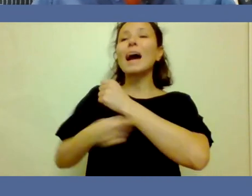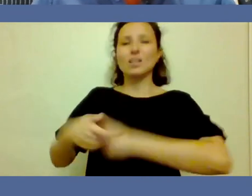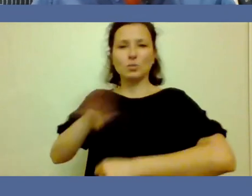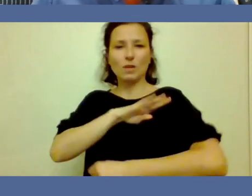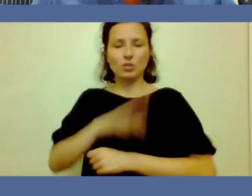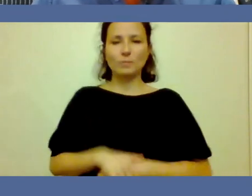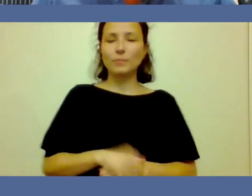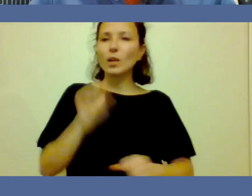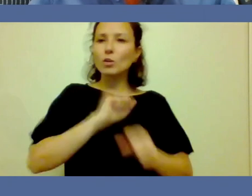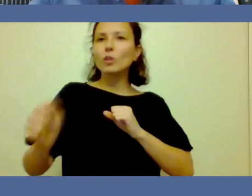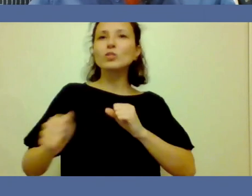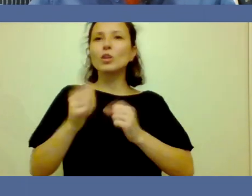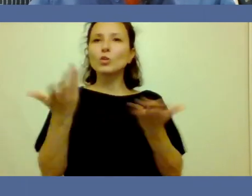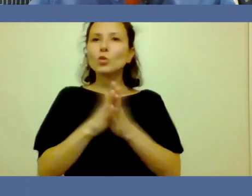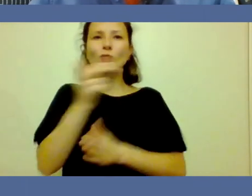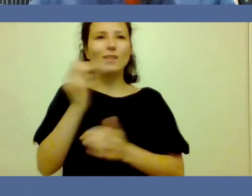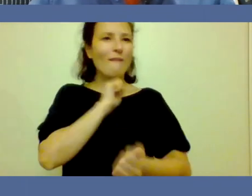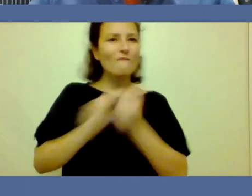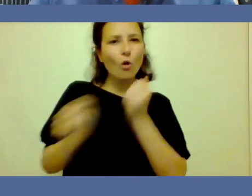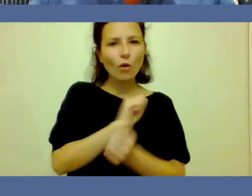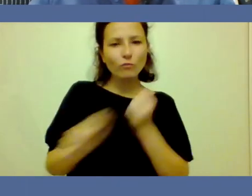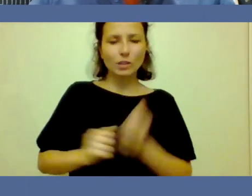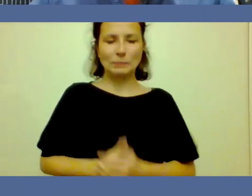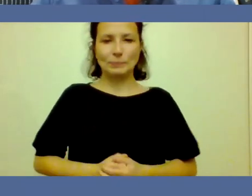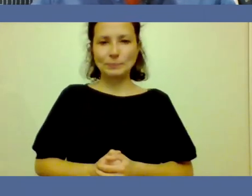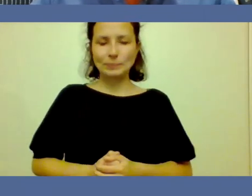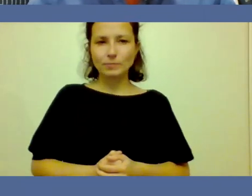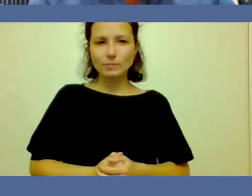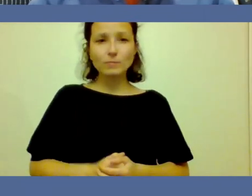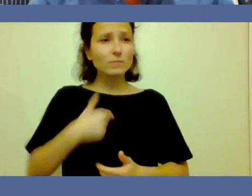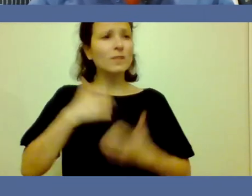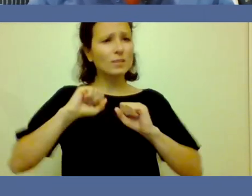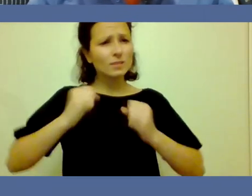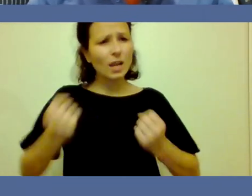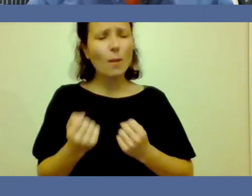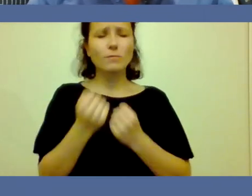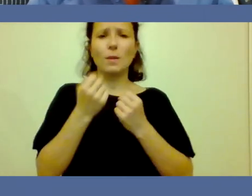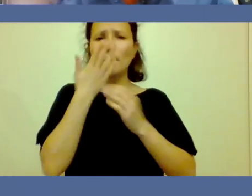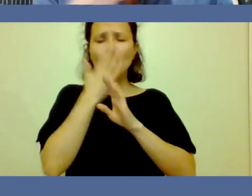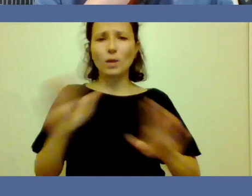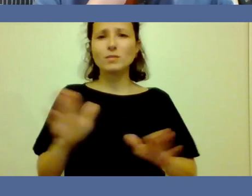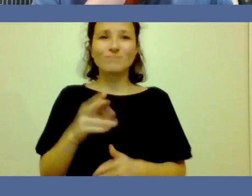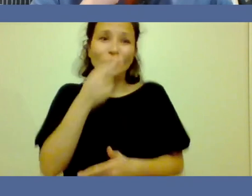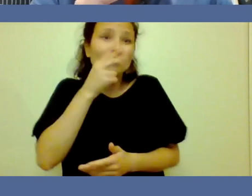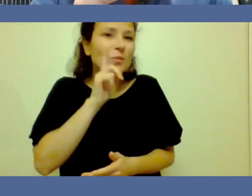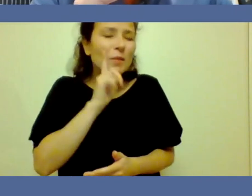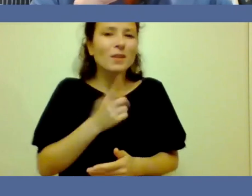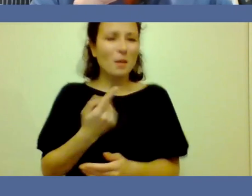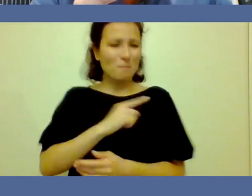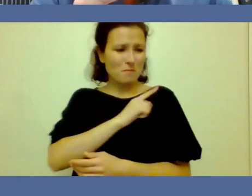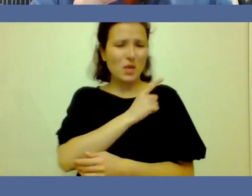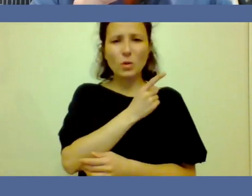o wojownikach i starałam się pokazać, że widzi pan, miłość to